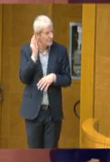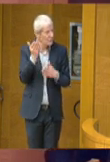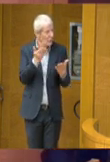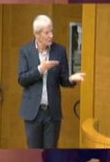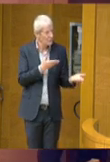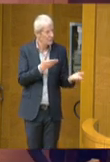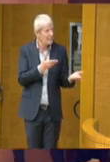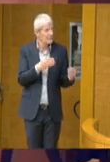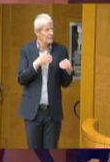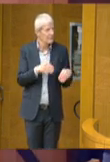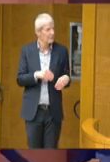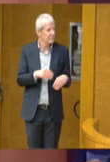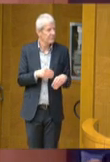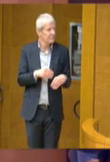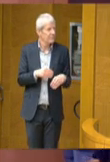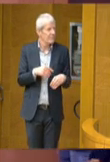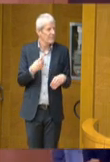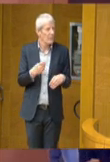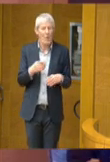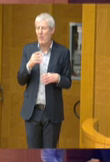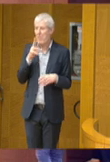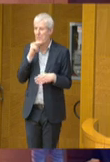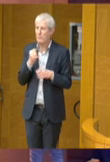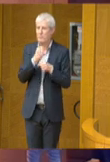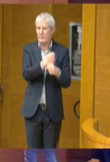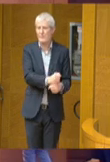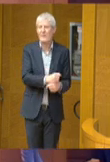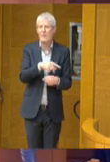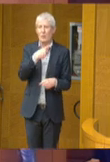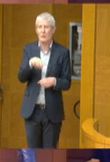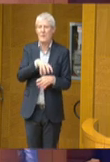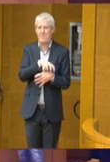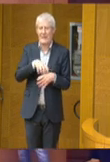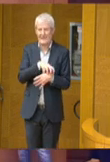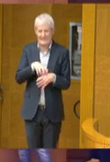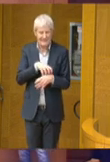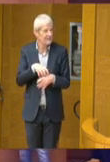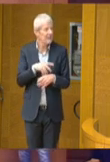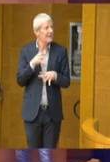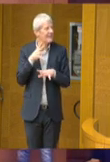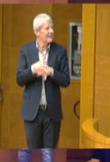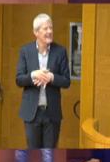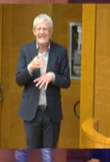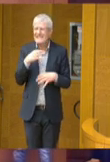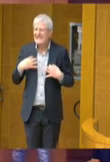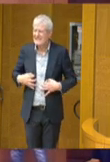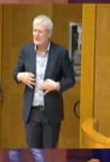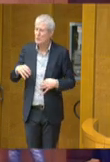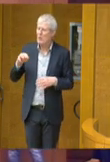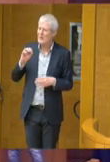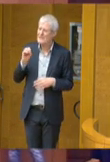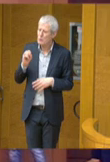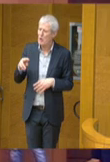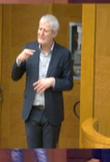al podio, e prima poi di passare la parola conclusiva ai ministri, interverrà l'Istituto di Istruzione Secondaria